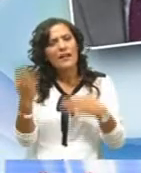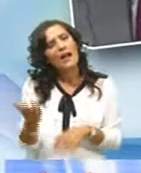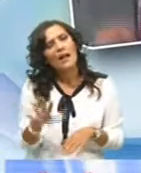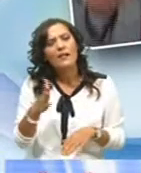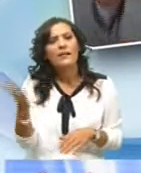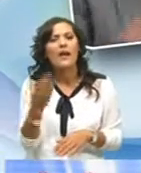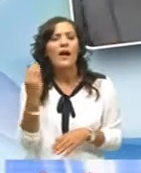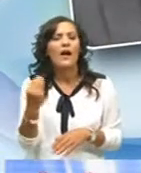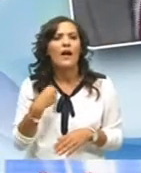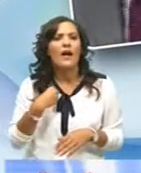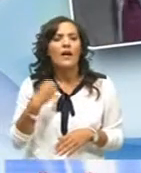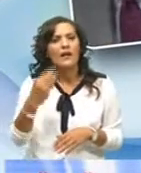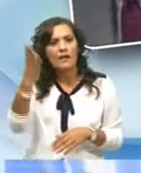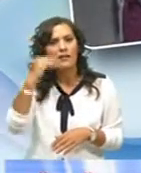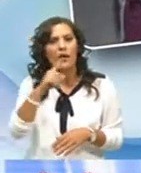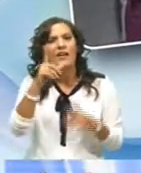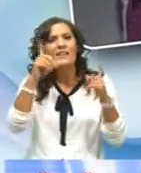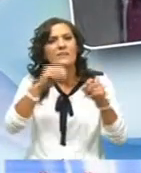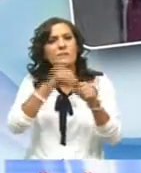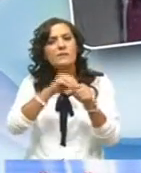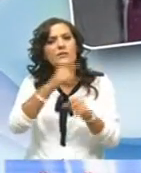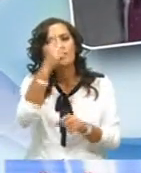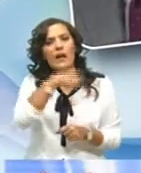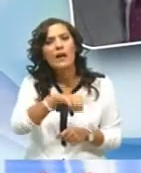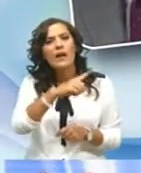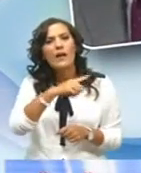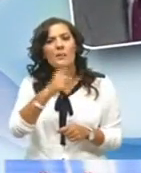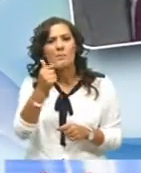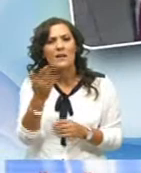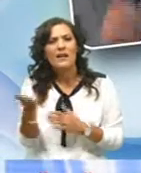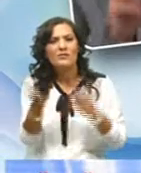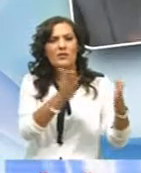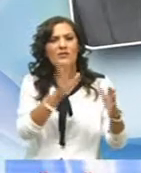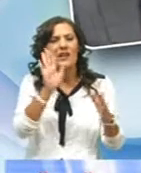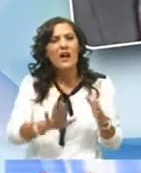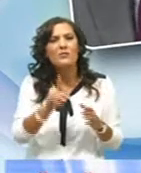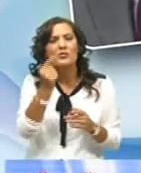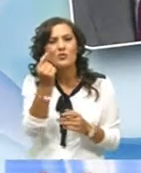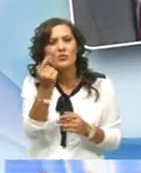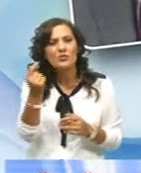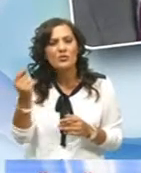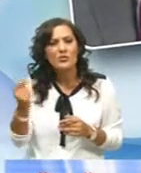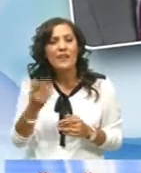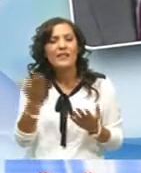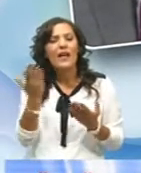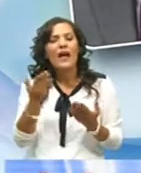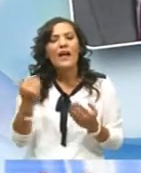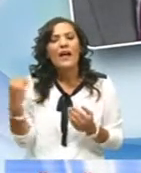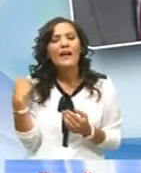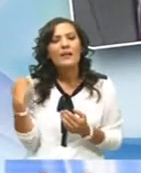herhalde daha yarayan bakınız O resimdeki resimde O biraz köşede kalmış küçük şeyi ve daha